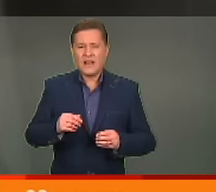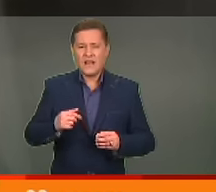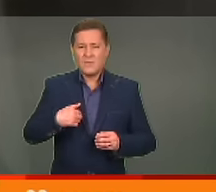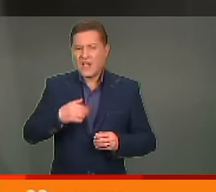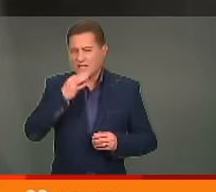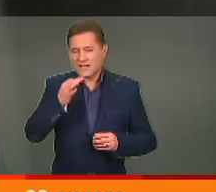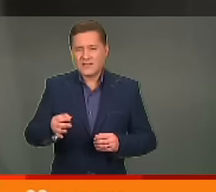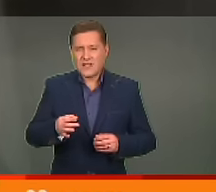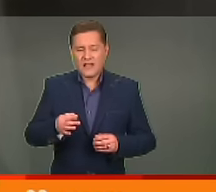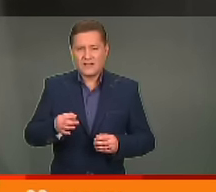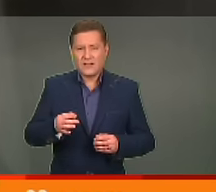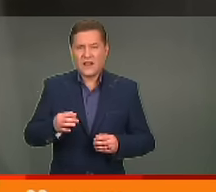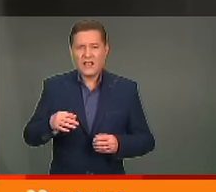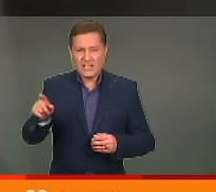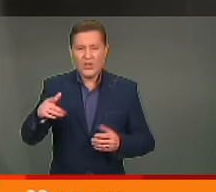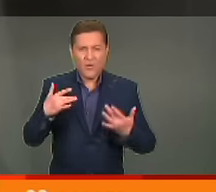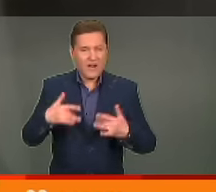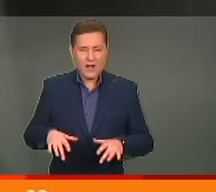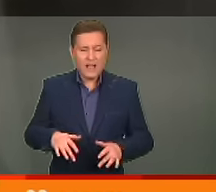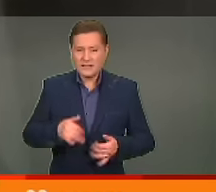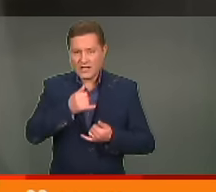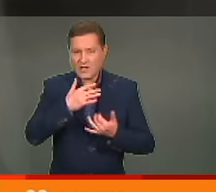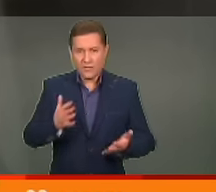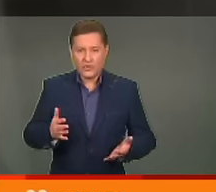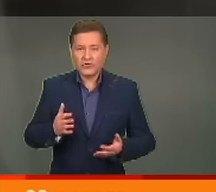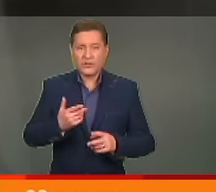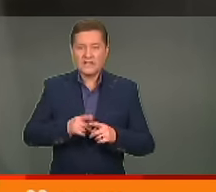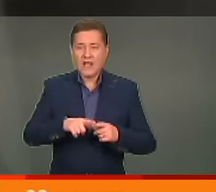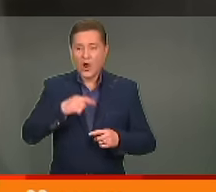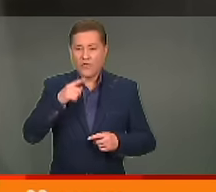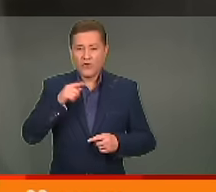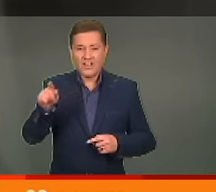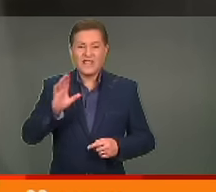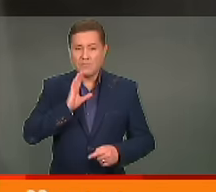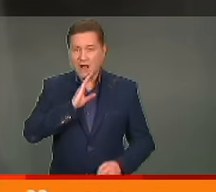увольняйся, душа б дарватися сюди. Ну, як їм не помогти, цим хлопцям?